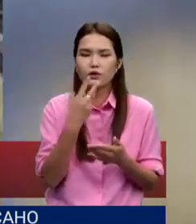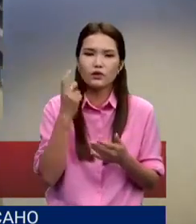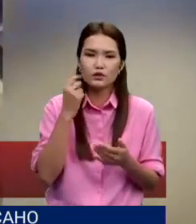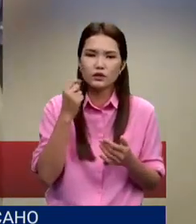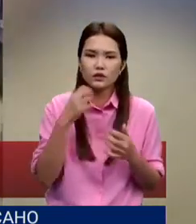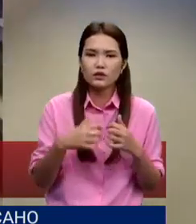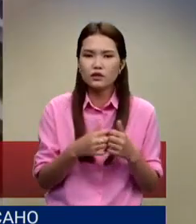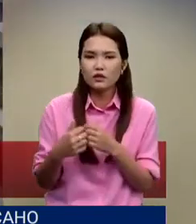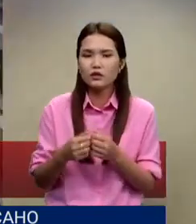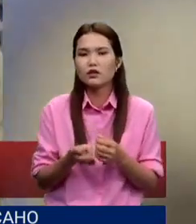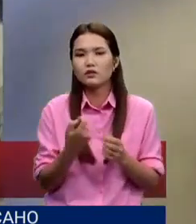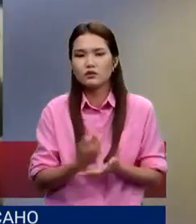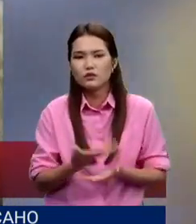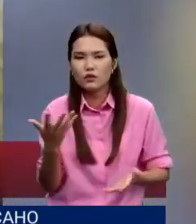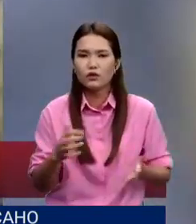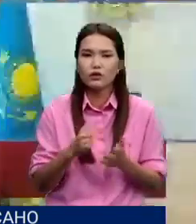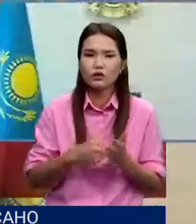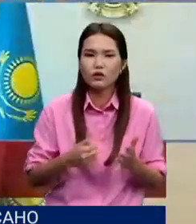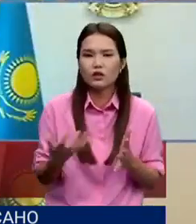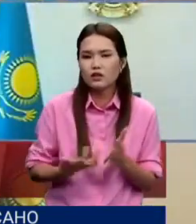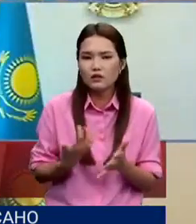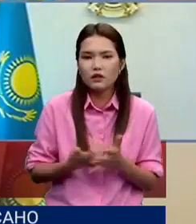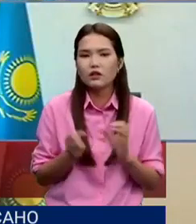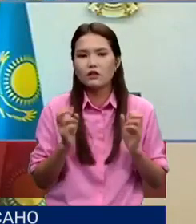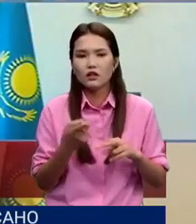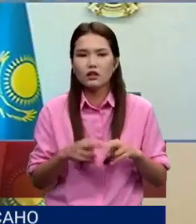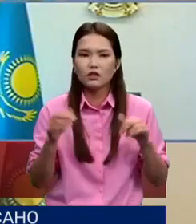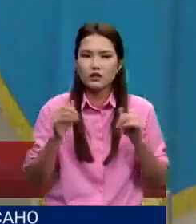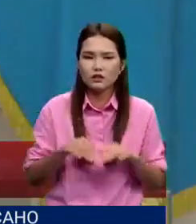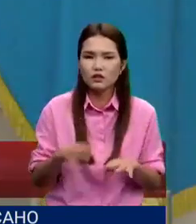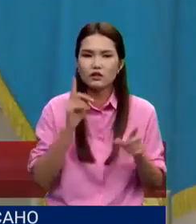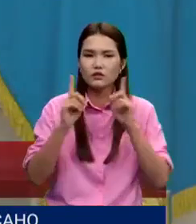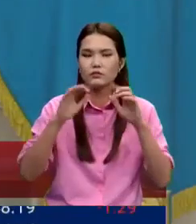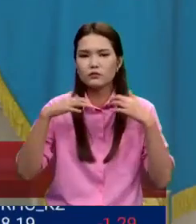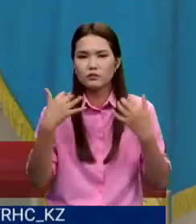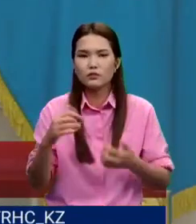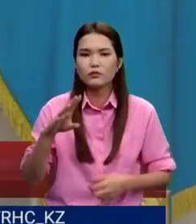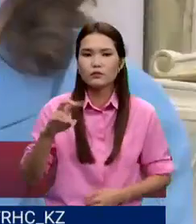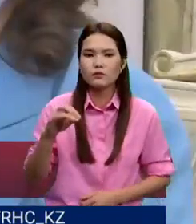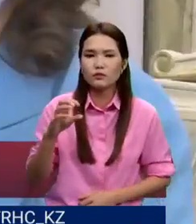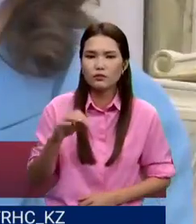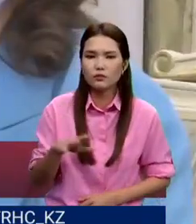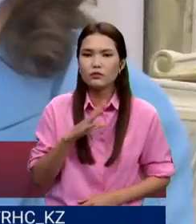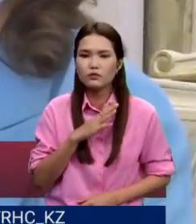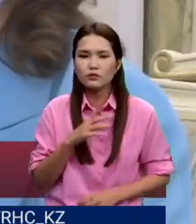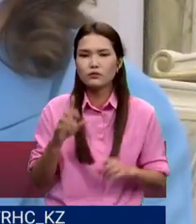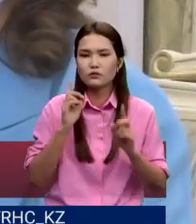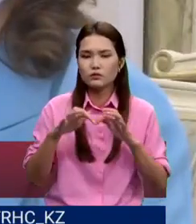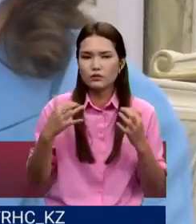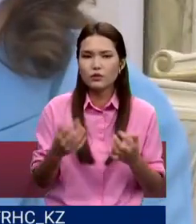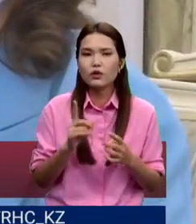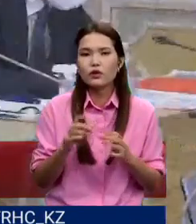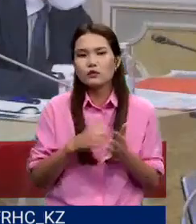жаңа Қазақстандағы жаңа үкімет жұмысының жемісі. Бүгін сала басшыларын түгел жиған Қасым-Жомарт Тоқаев қаһарына мініп шалыс